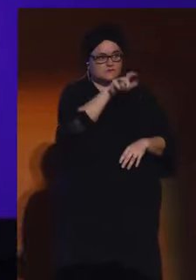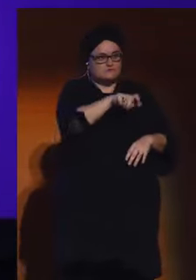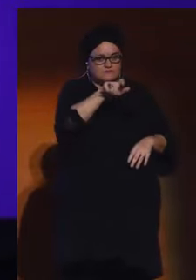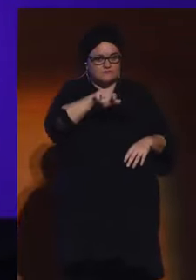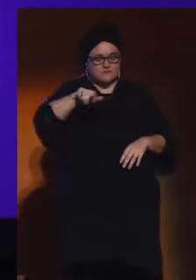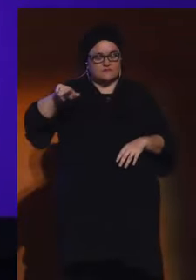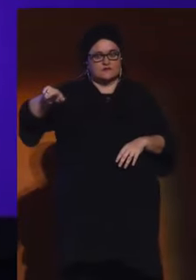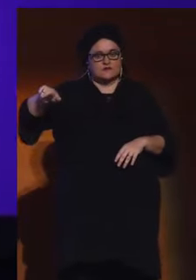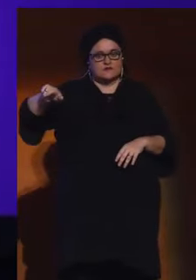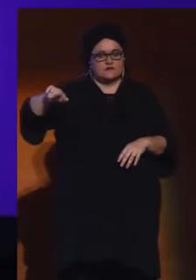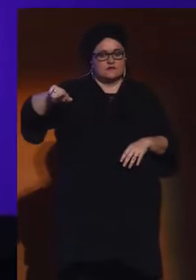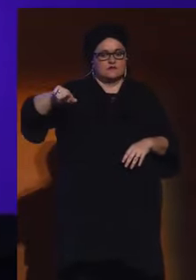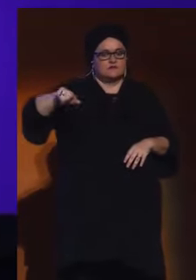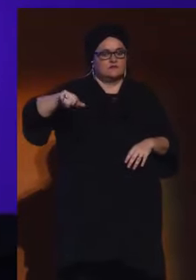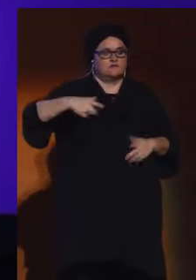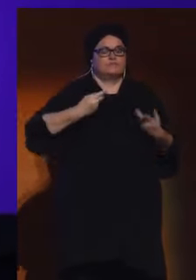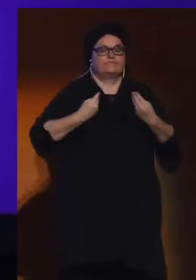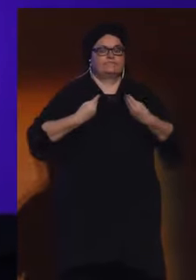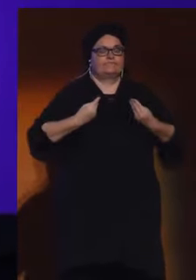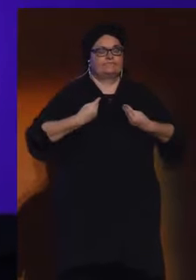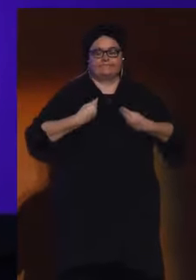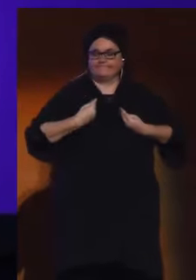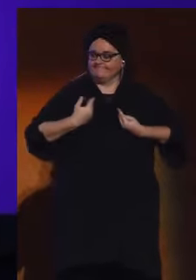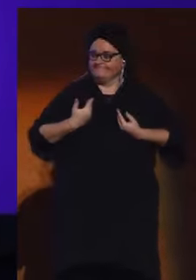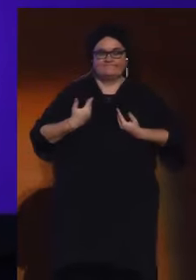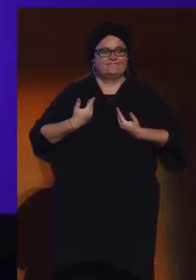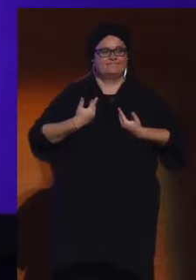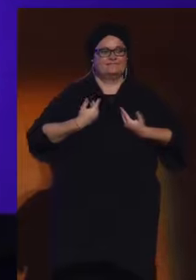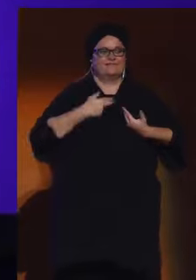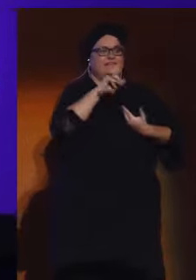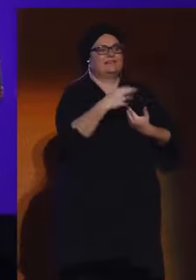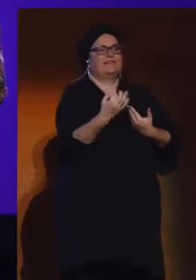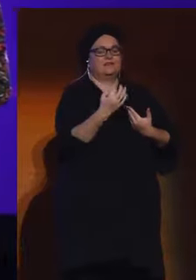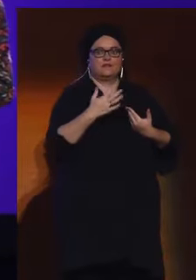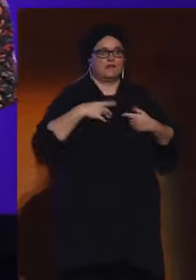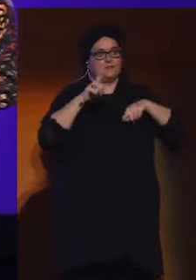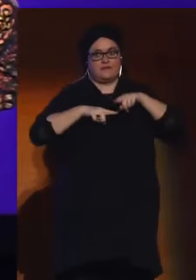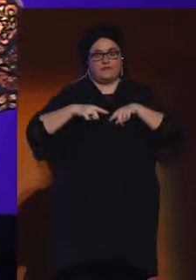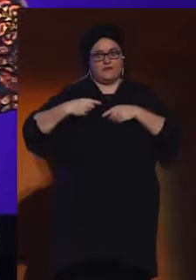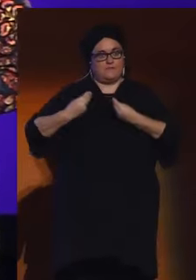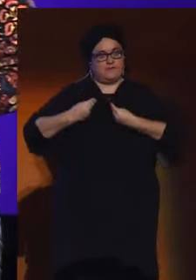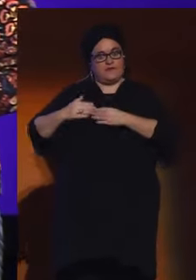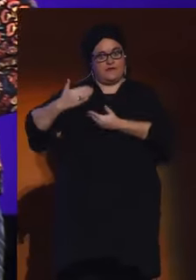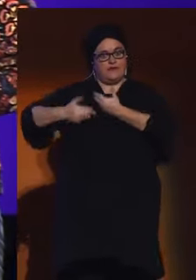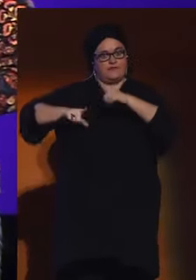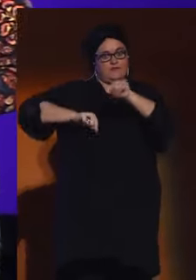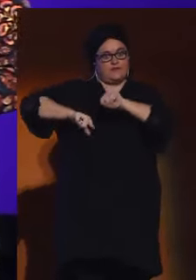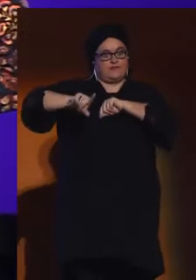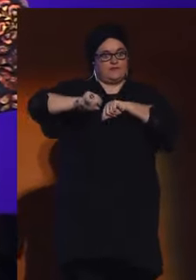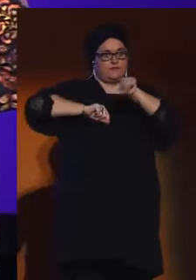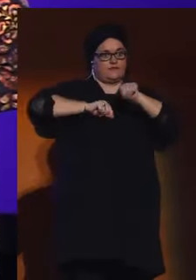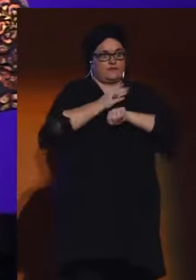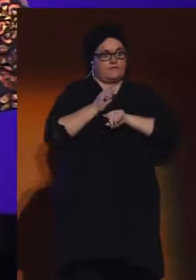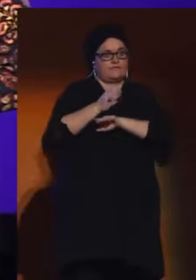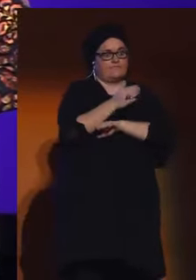pertsonak, ez da, bagara bizitzan zehar hartzen ditugun erabakien ondorioa. Ez da, eta